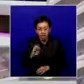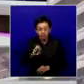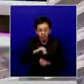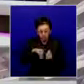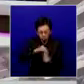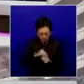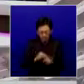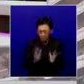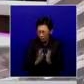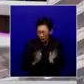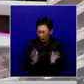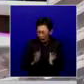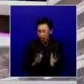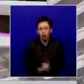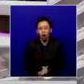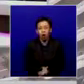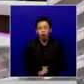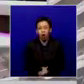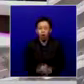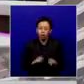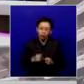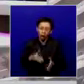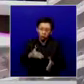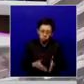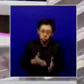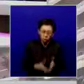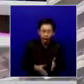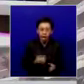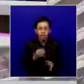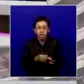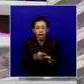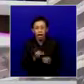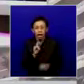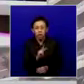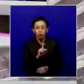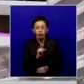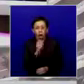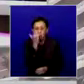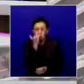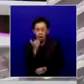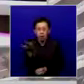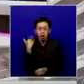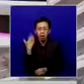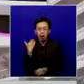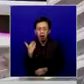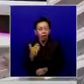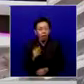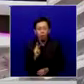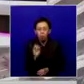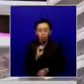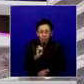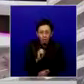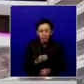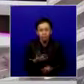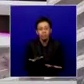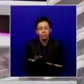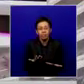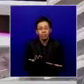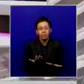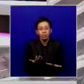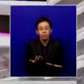ากที่ไม่สามารถเข้าถึงแบงค์ได้เพราะว่าพวกเขาไม่เคยอยู่ในระบบแบงค์หรือว่าพวกเขามีฐานะไม่มีแ